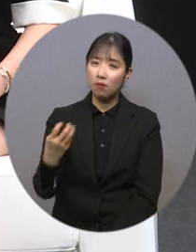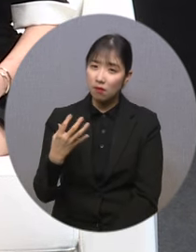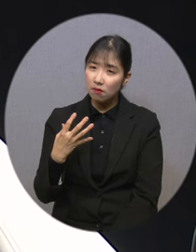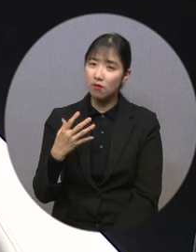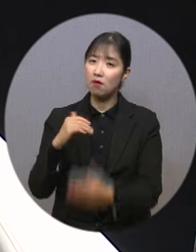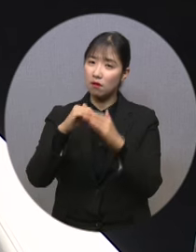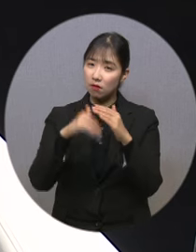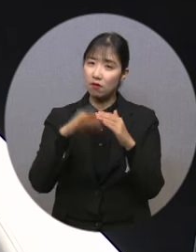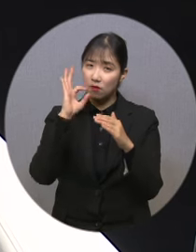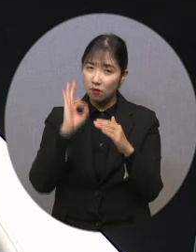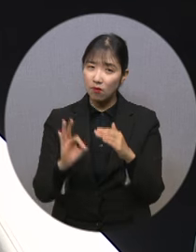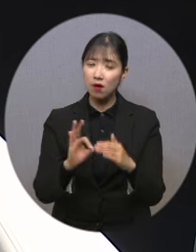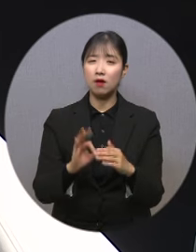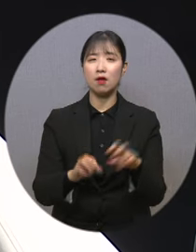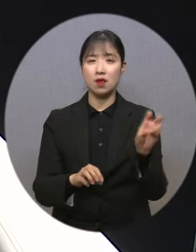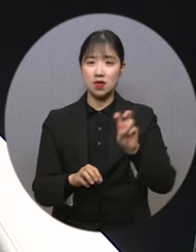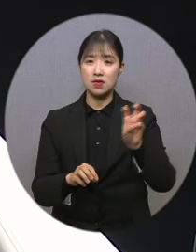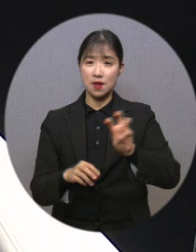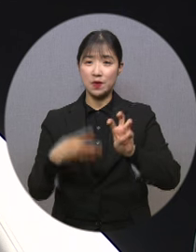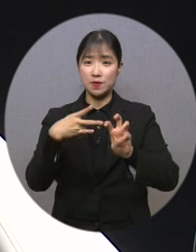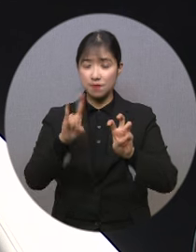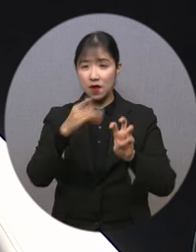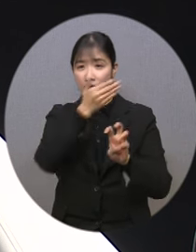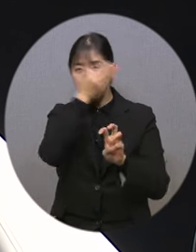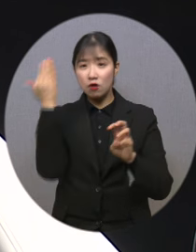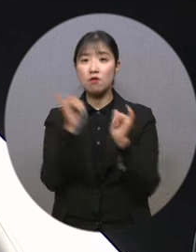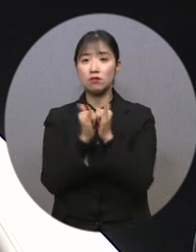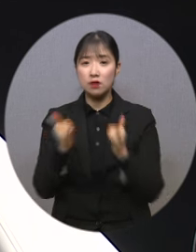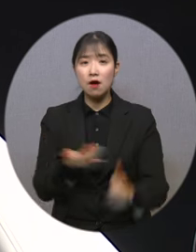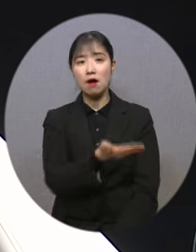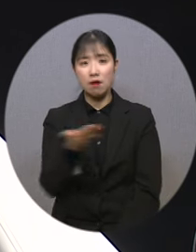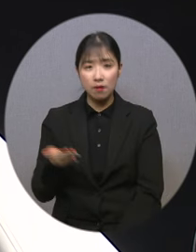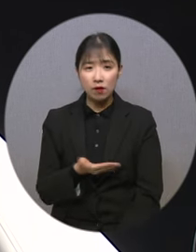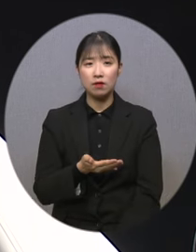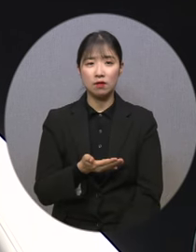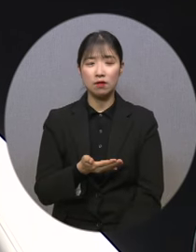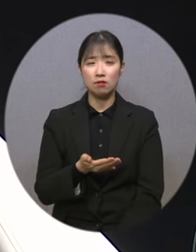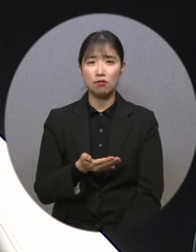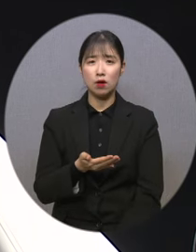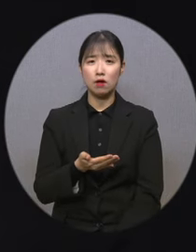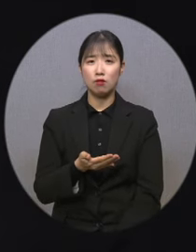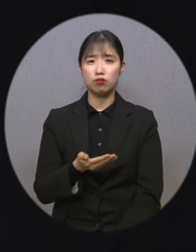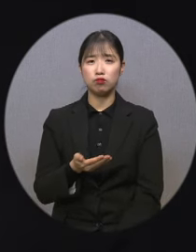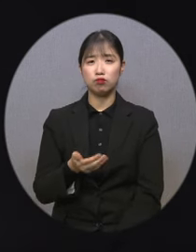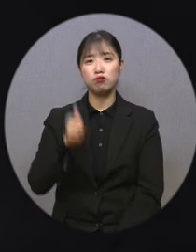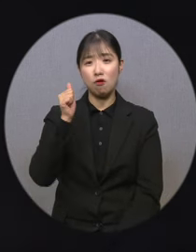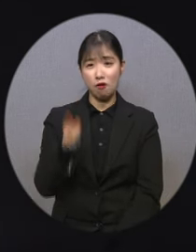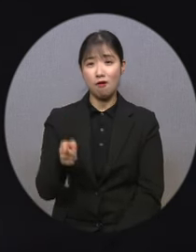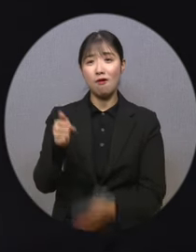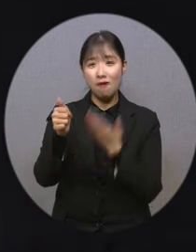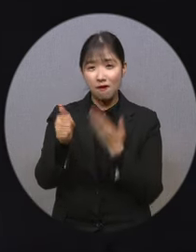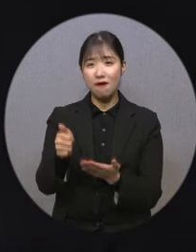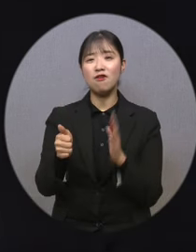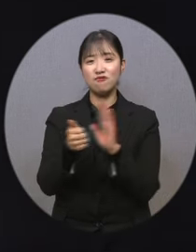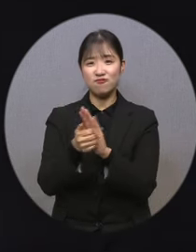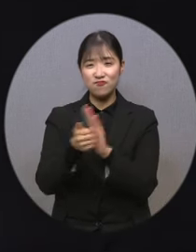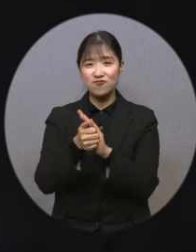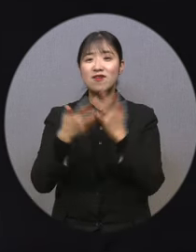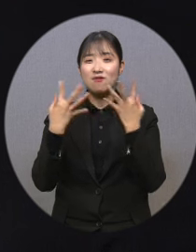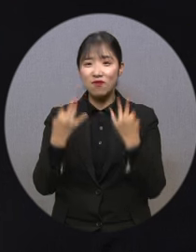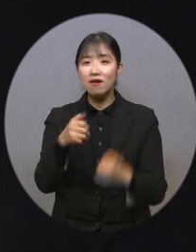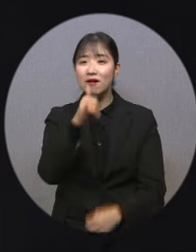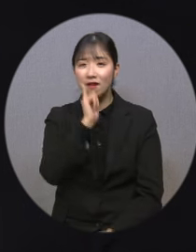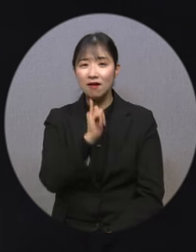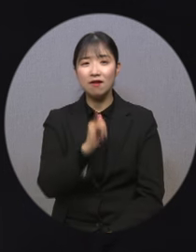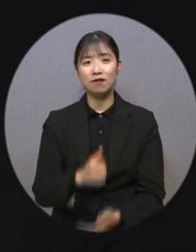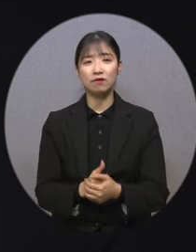4 20대 30대 층의 청년층 들이 대단한 그 지지도를 보이고 있어요 예